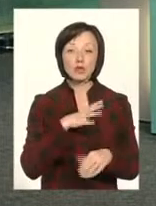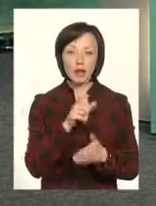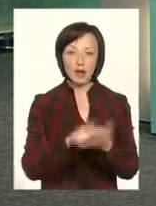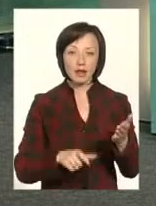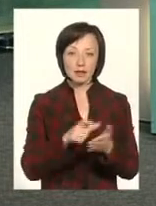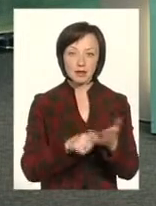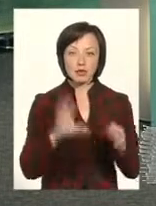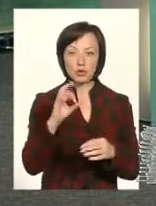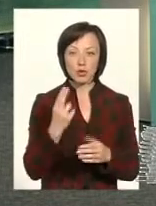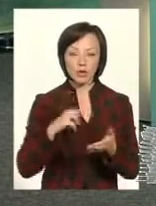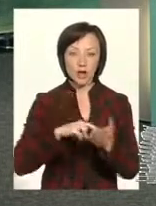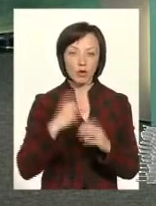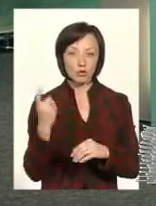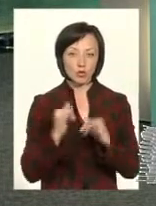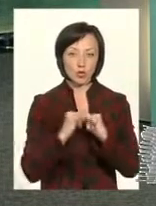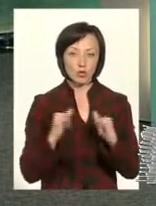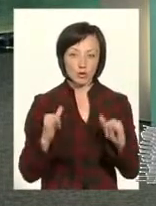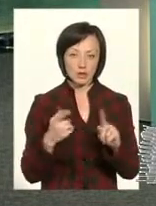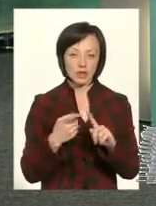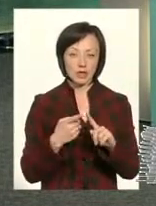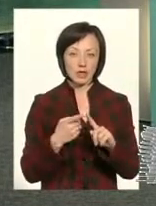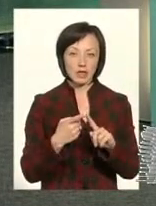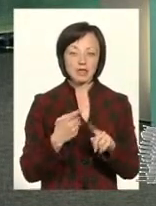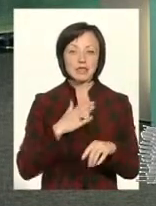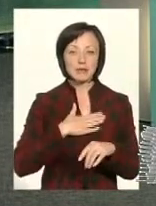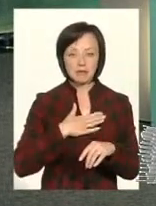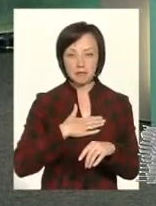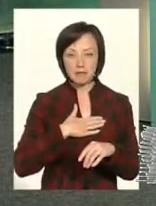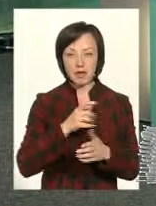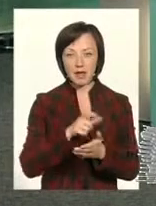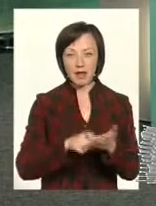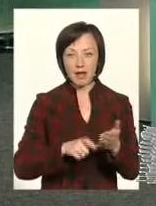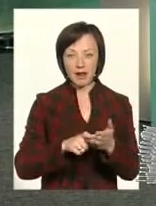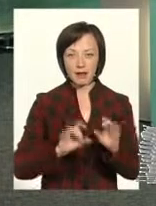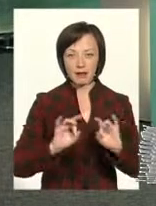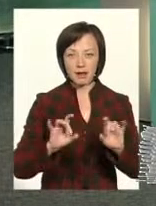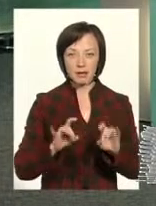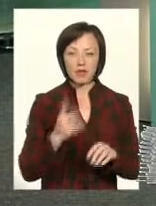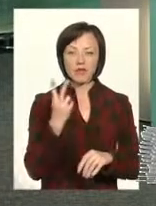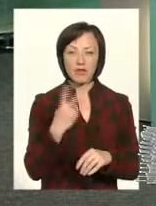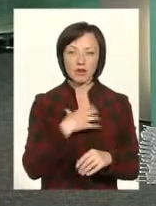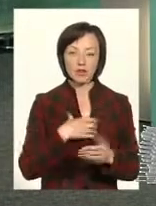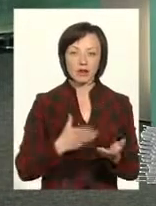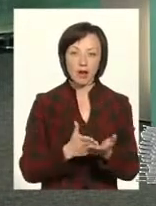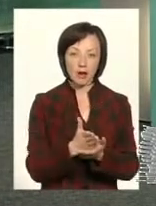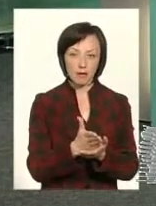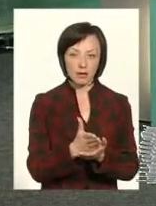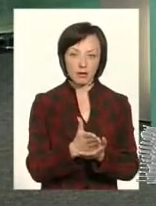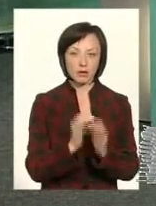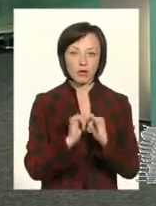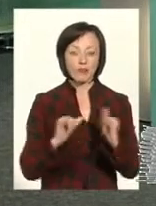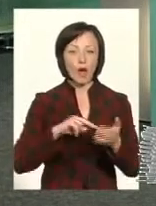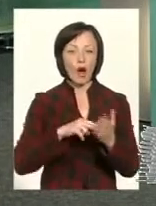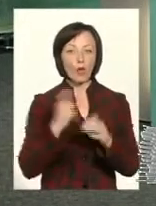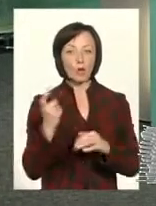рецепт соціально-економічного розвитку? Для Хмельницького мій рецепт сьогодні – це 2 стратегічних напрямки розвитку економіки